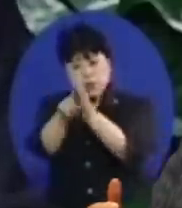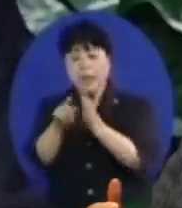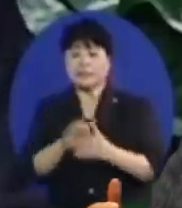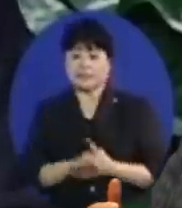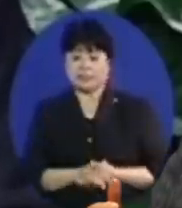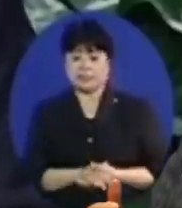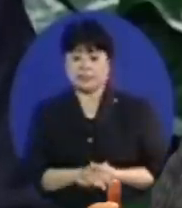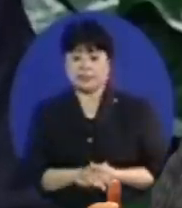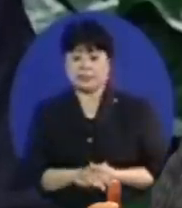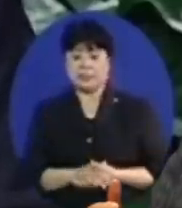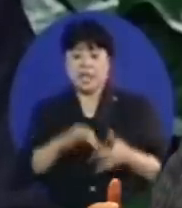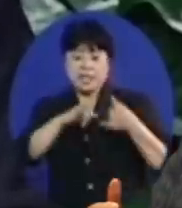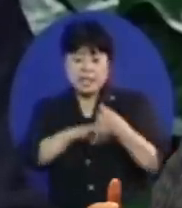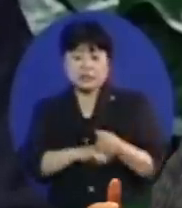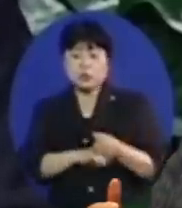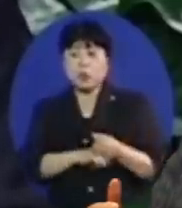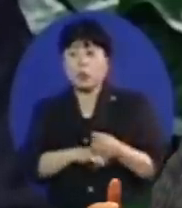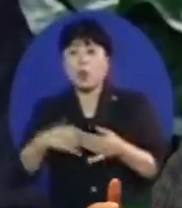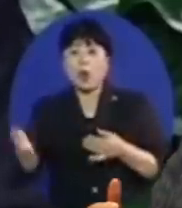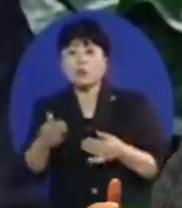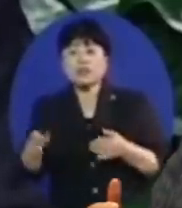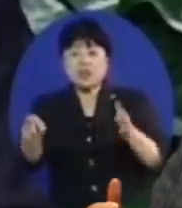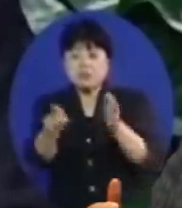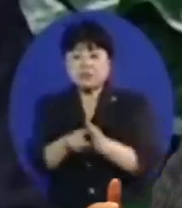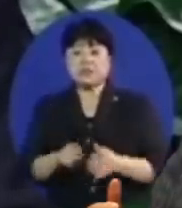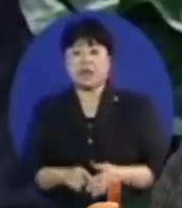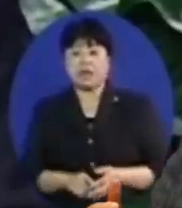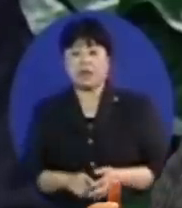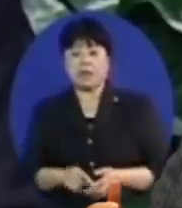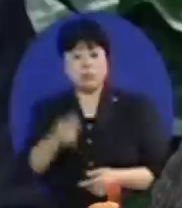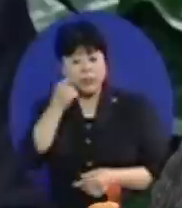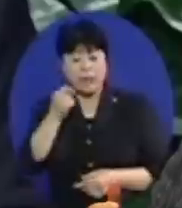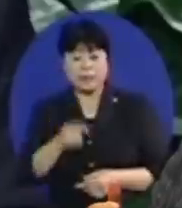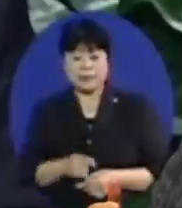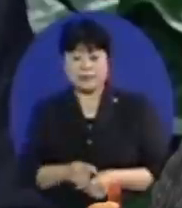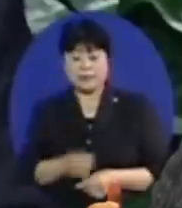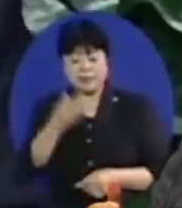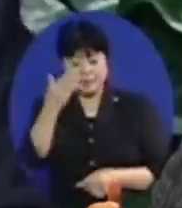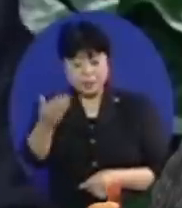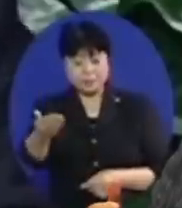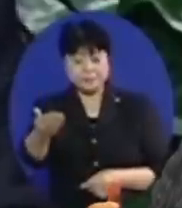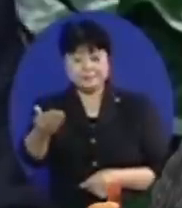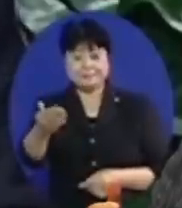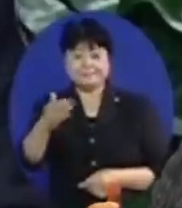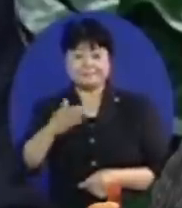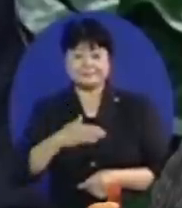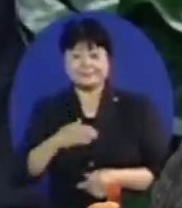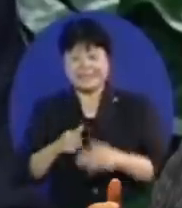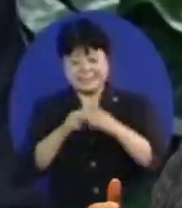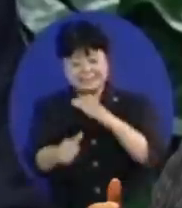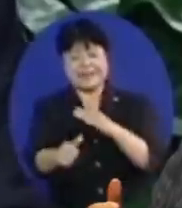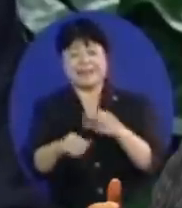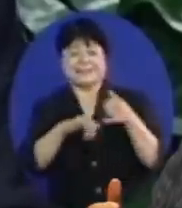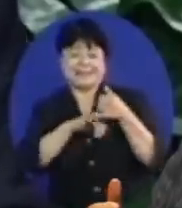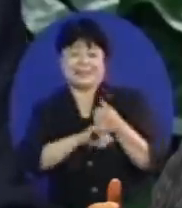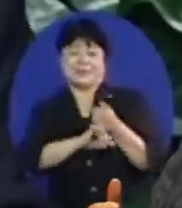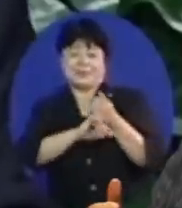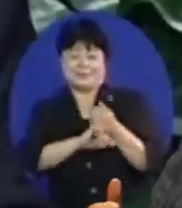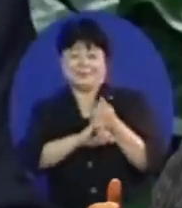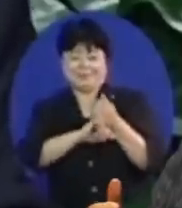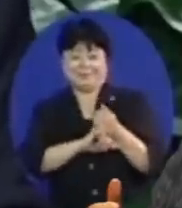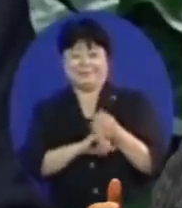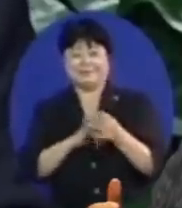않습니까? 내가 약속을 안 했는데 믿습니다 할 수 없지요. 제가 여러분하고 내가 신방을 해드리겠습니다